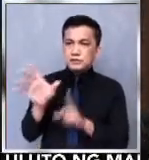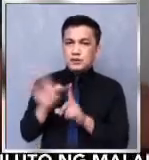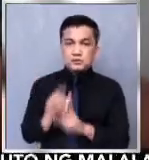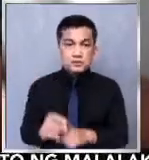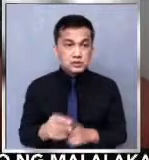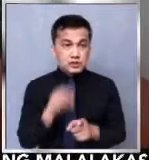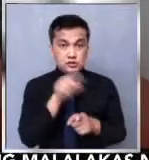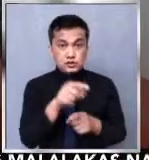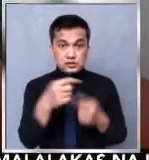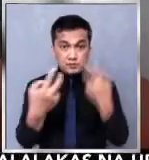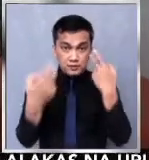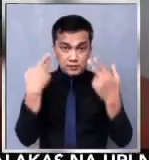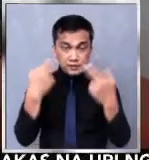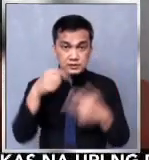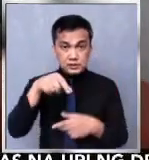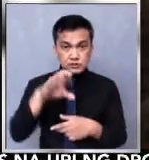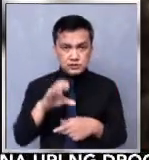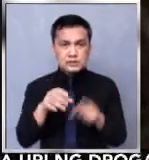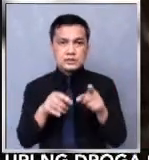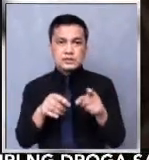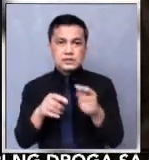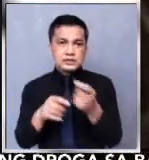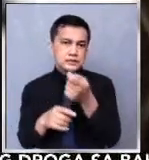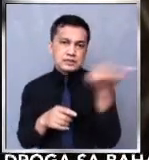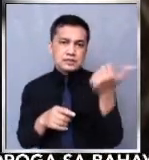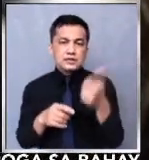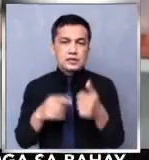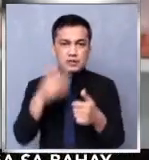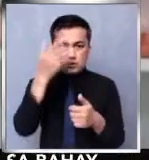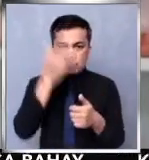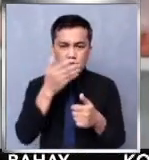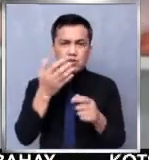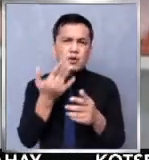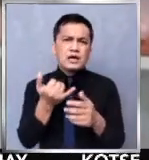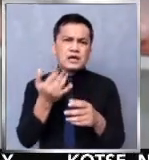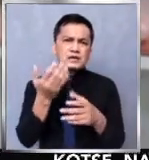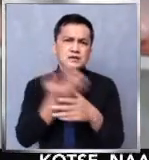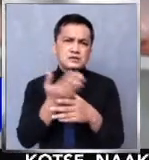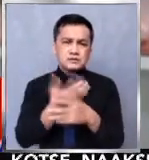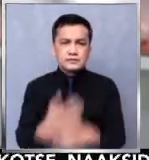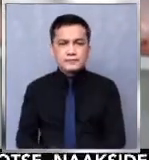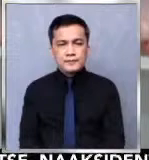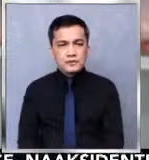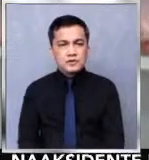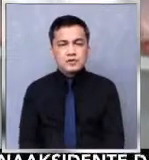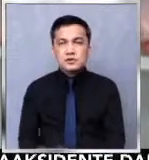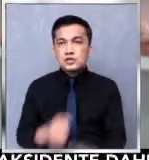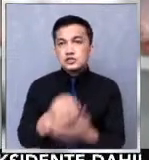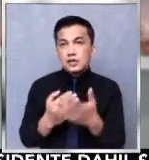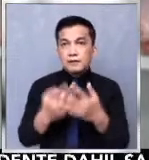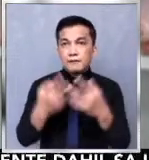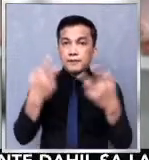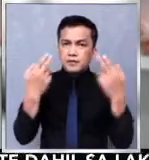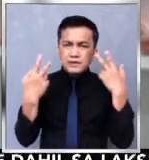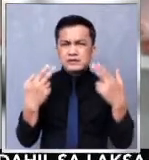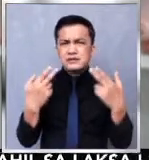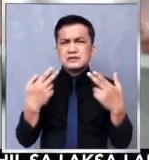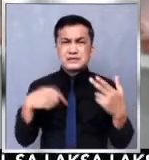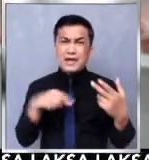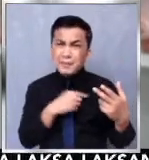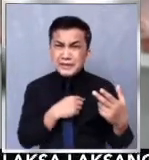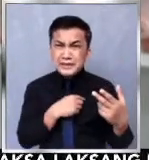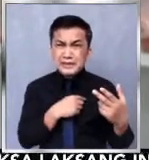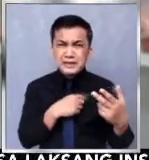Quezon City, aalisin na raw ang face shield dahil sa gabal lang ito. Kami mga barbero, mahirap po sa amin yung ano nga yung face